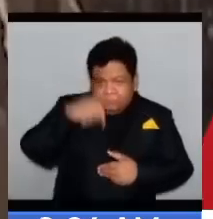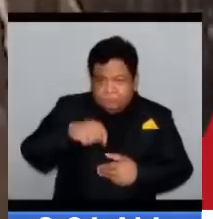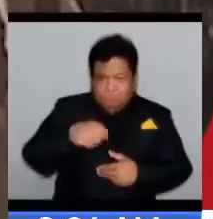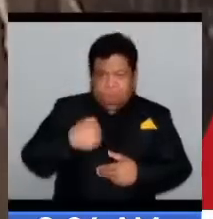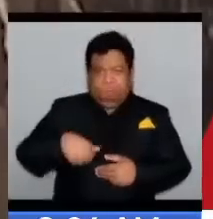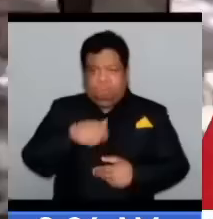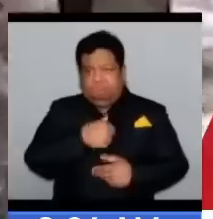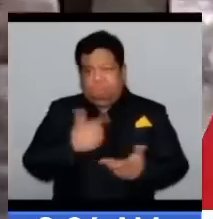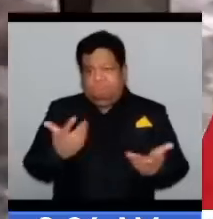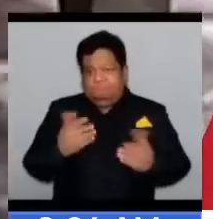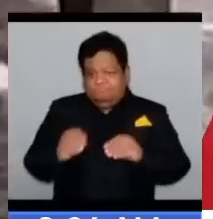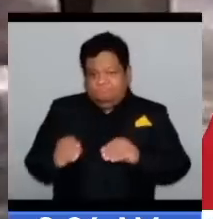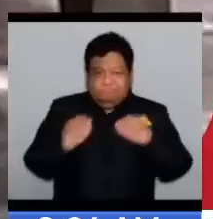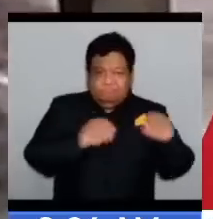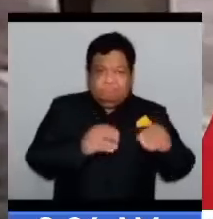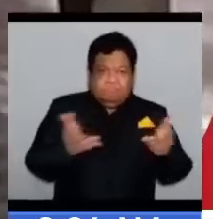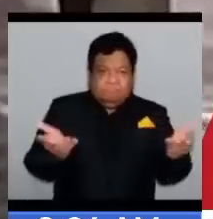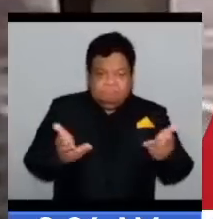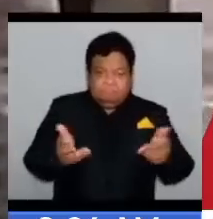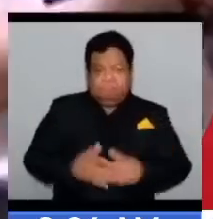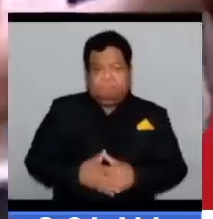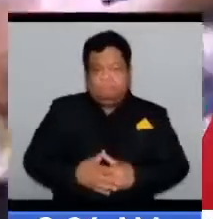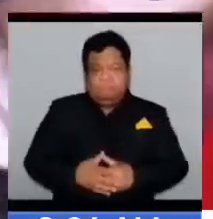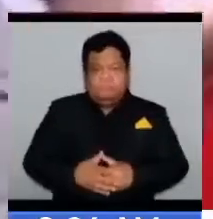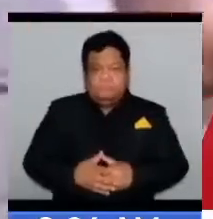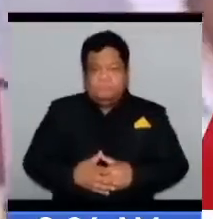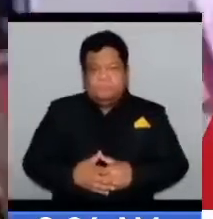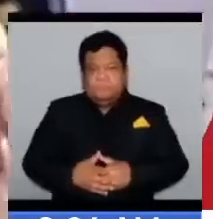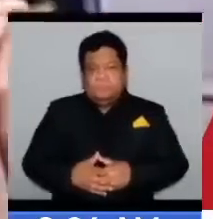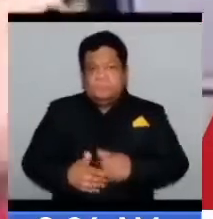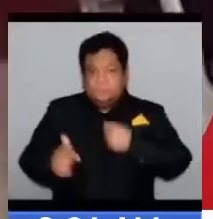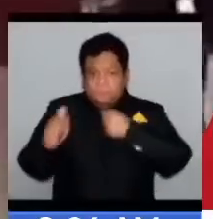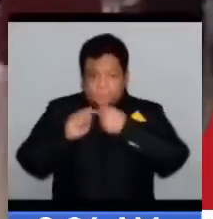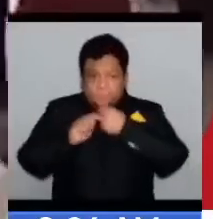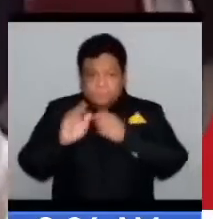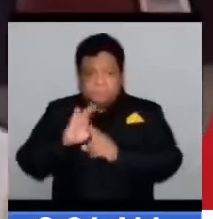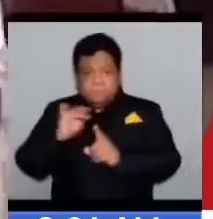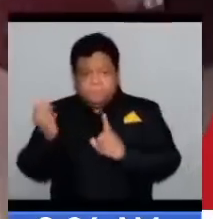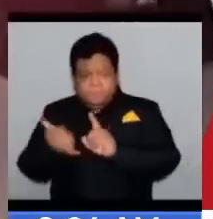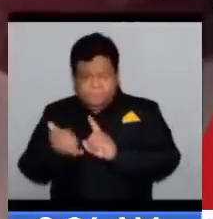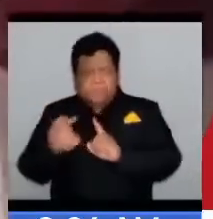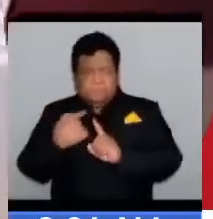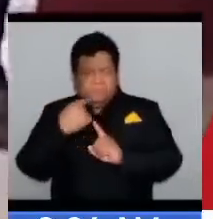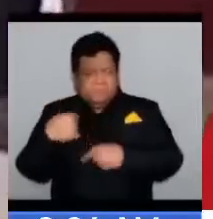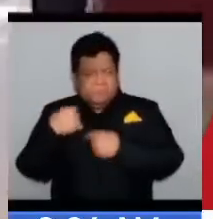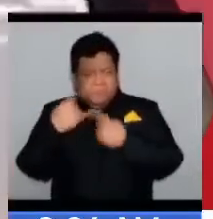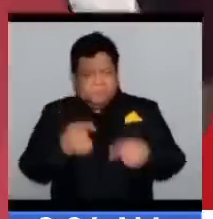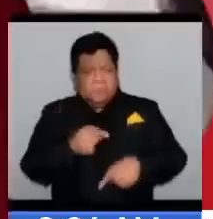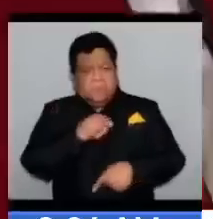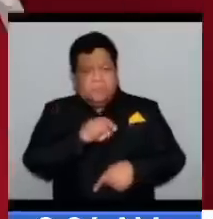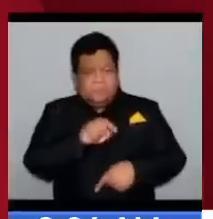nilang pinalilipat ang mga apektadong residente dahil nasa no-build zone ang mga bahay na mga ito.